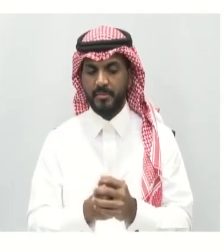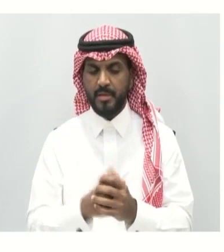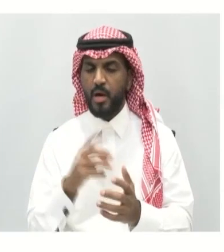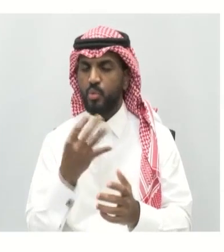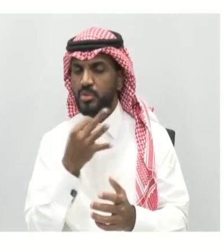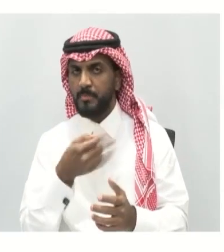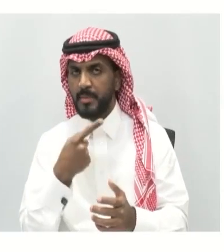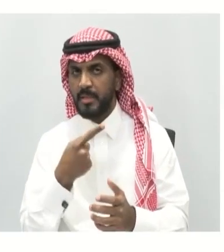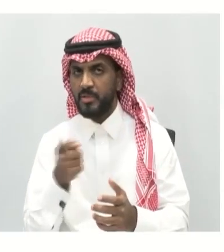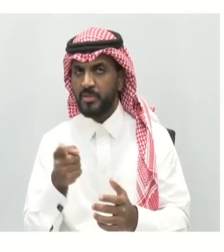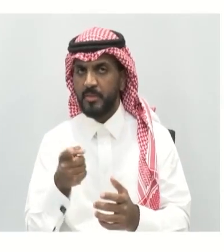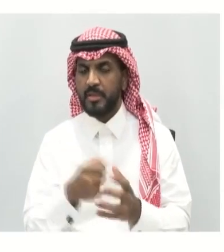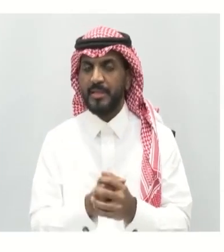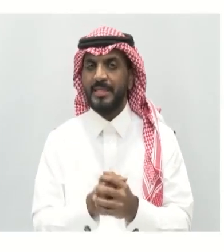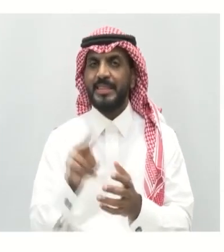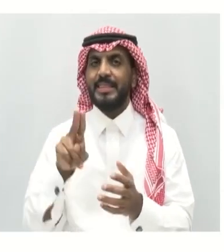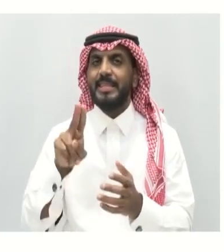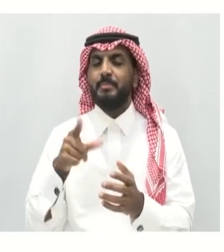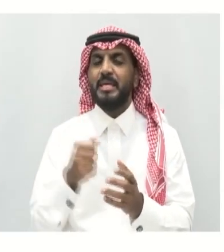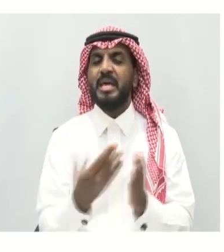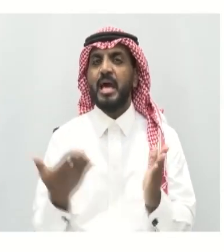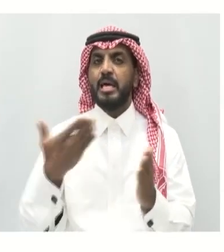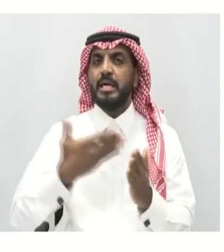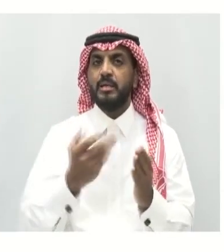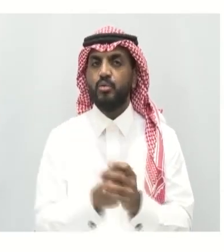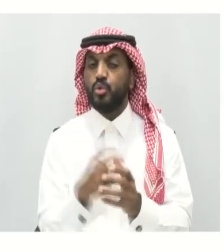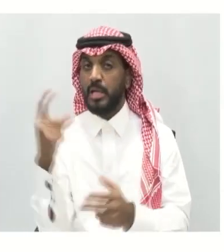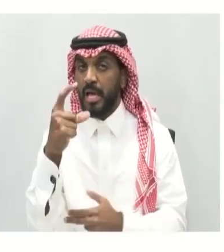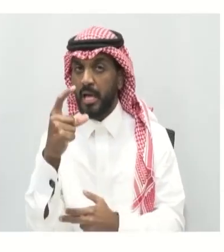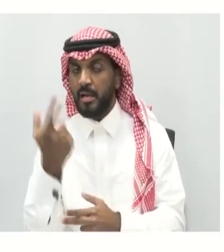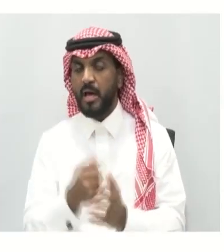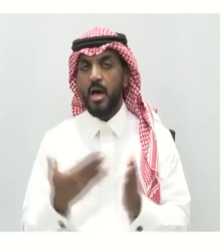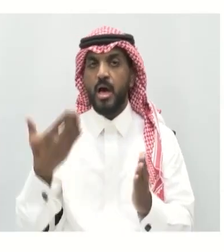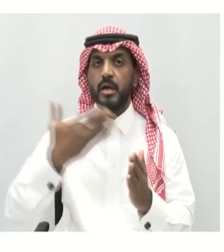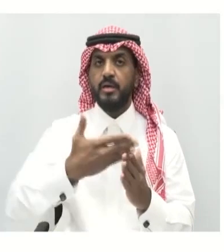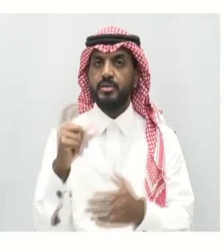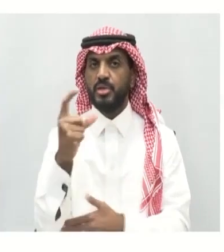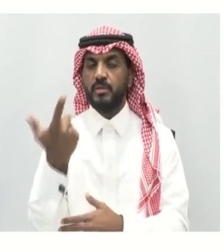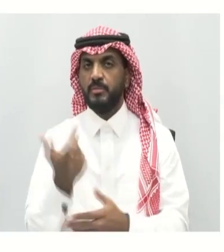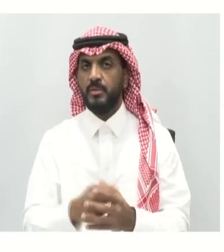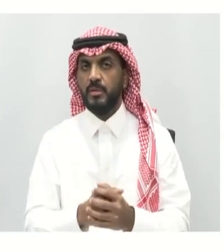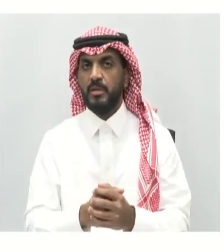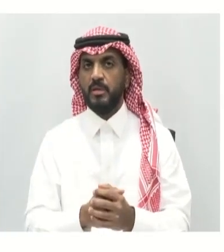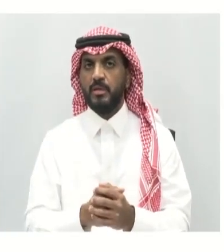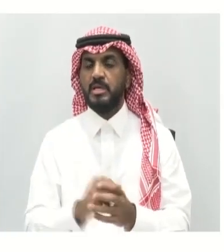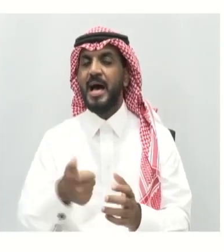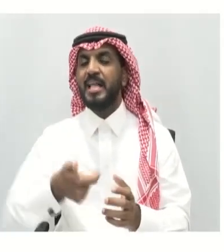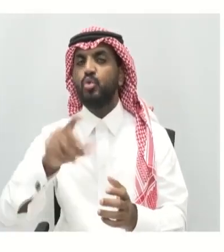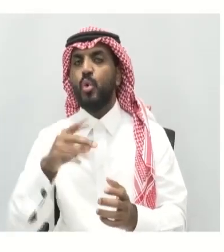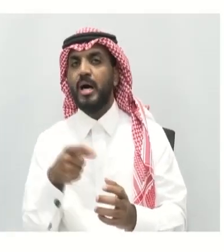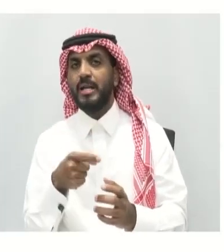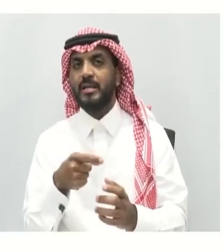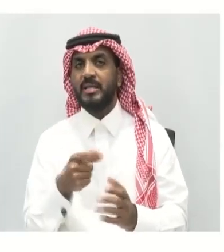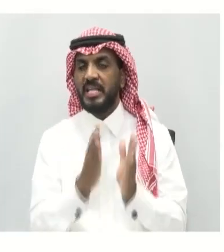نسميه تربيع اخير ويكون عندنا ايضا هلال اخر الشهر اذا هذه الاطوار اطوار